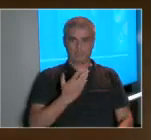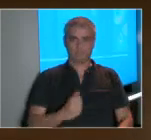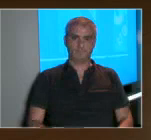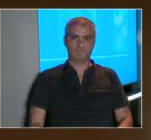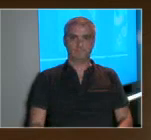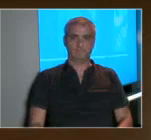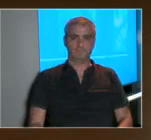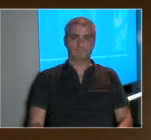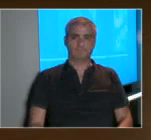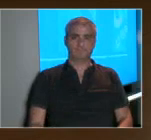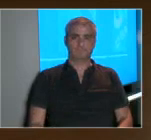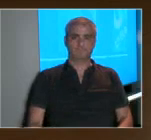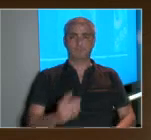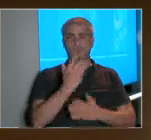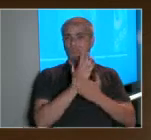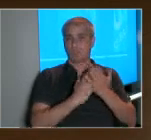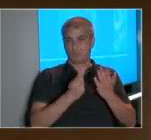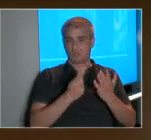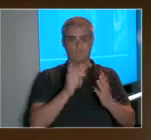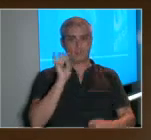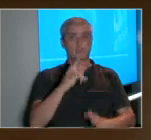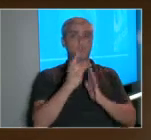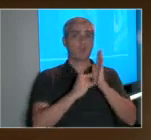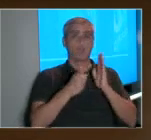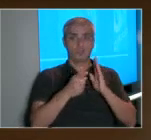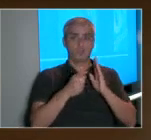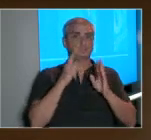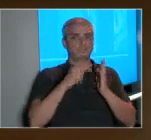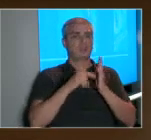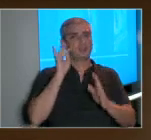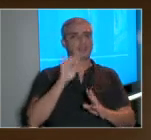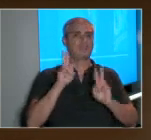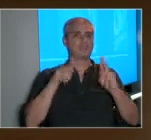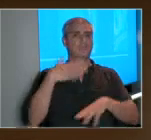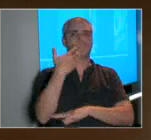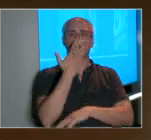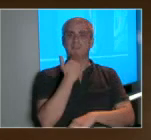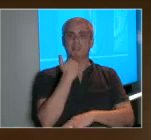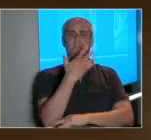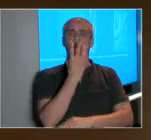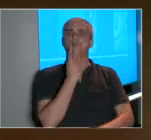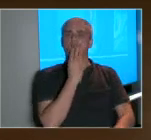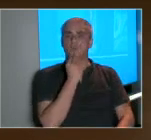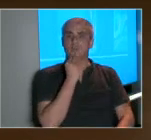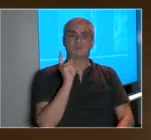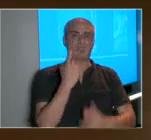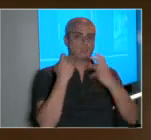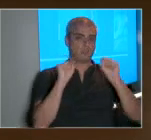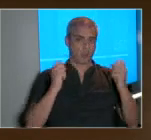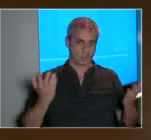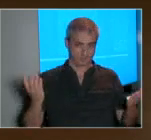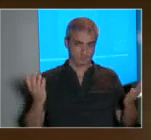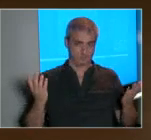החוקתי? יש כאלה שמתנגדים לחוק הלאום כי הם נגד קיומה של ישראל כמדינה יהודית